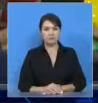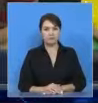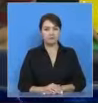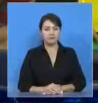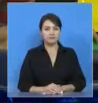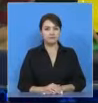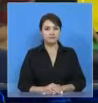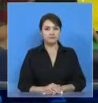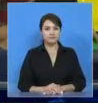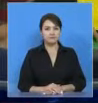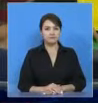руслан атаев телеканал актобе